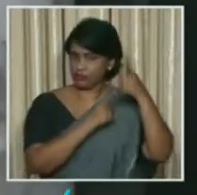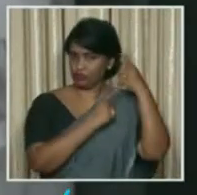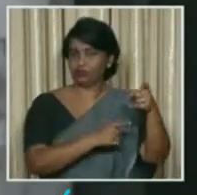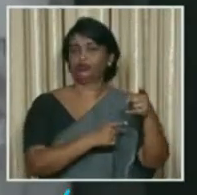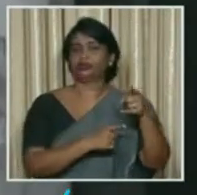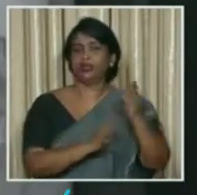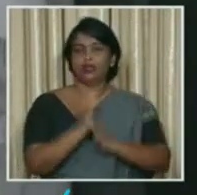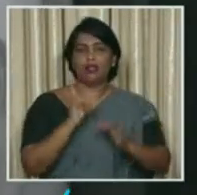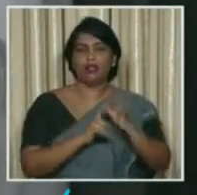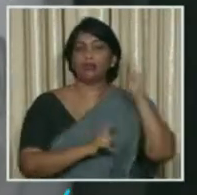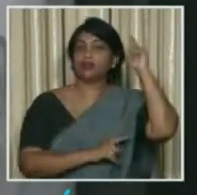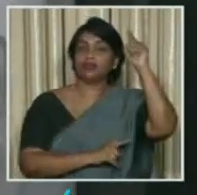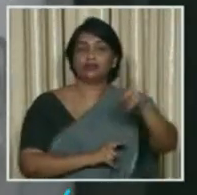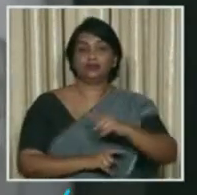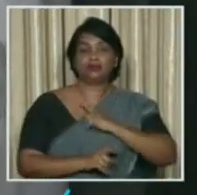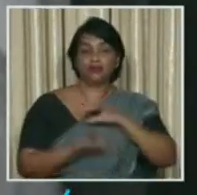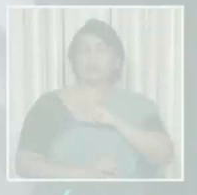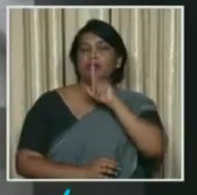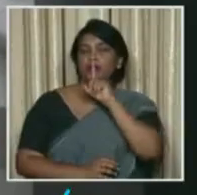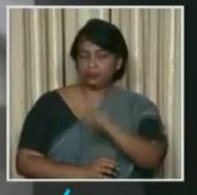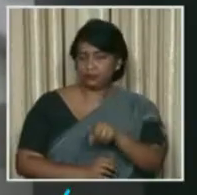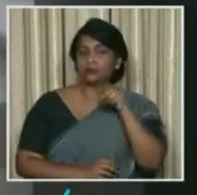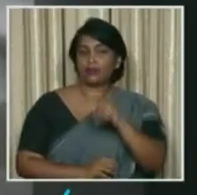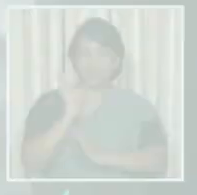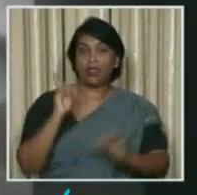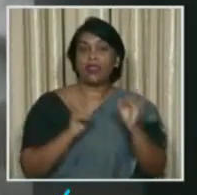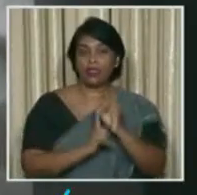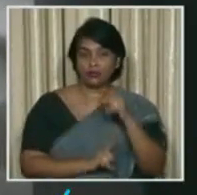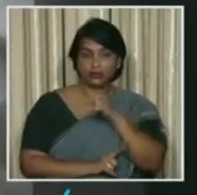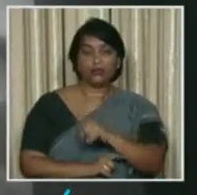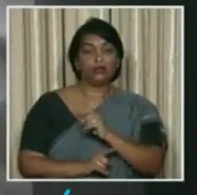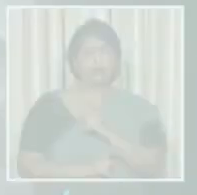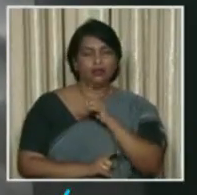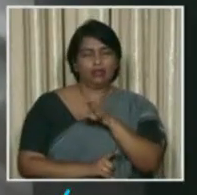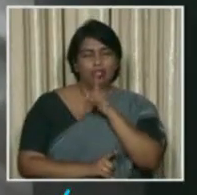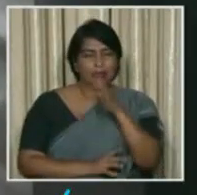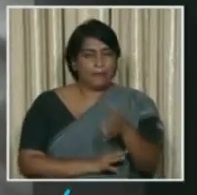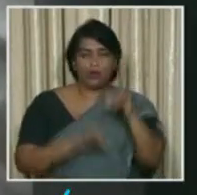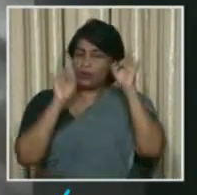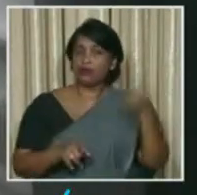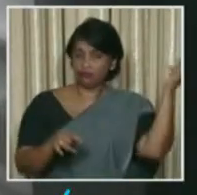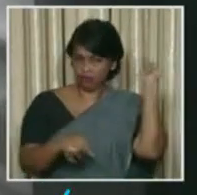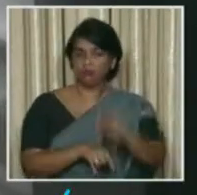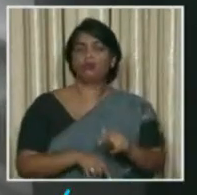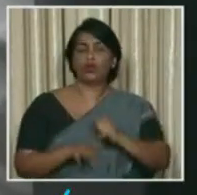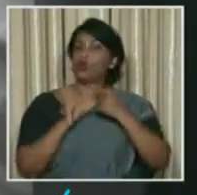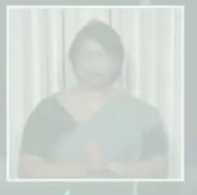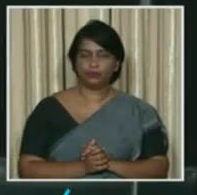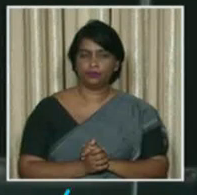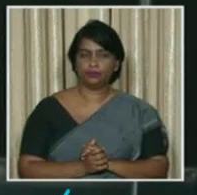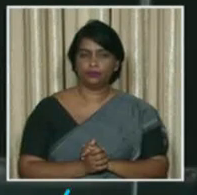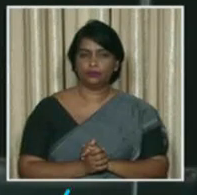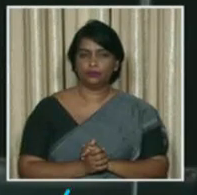ඕන. ඇමතිවරයා ගිහිල්ලා ඇතන්ට ගිහිල්ලා බොරුවට රඟපෑවට හරියන්නේ නැහැ. ඇමතිවරයාට නිරටෙක් වෙන්නේ නැතුව මේ සභාවට ඇවිල්ලා උත්තර දෙන්න